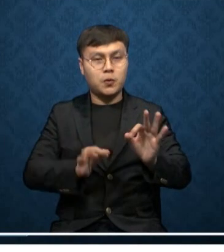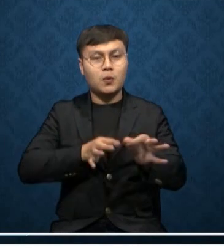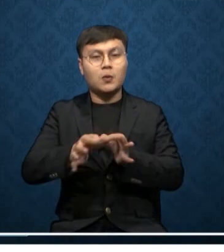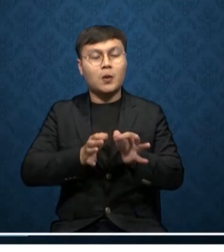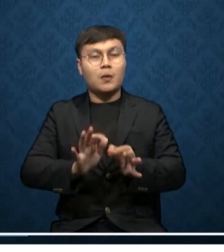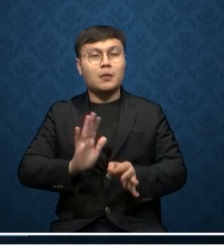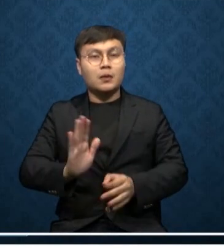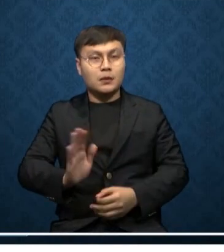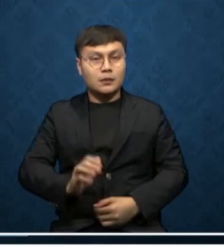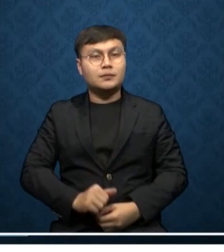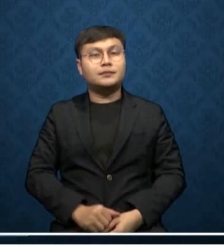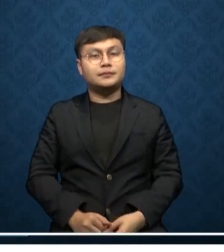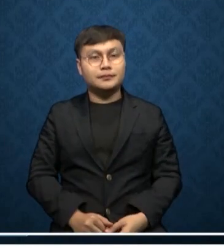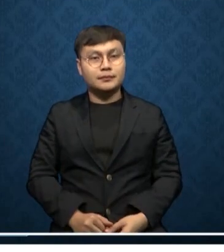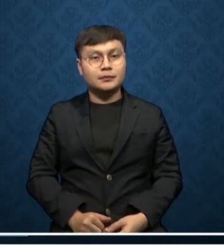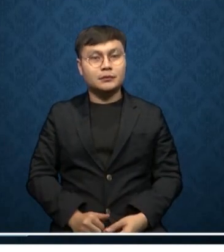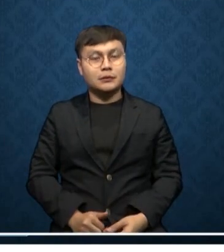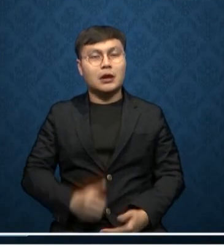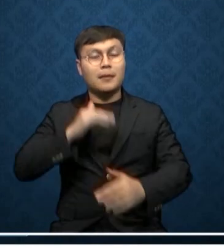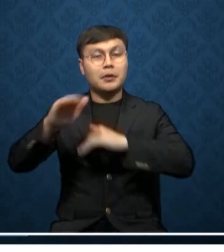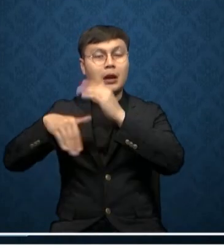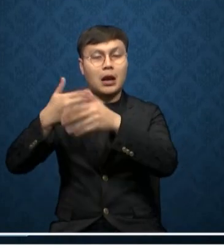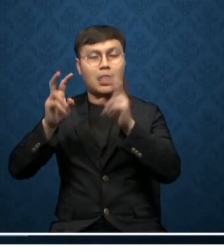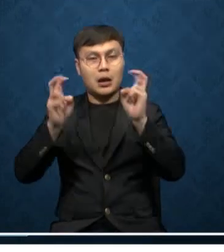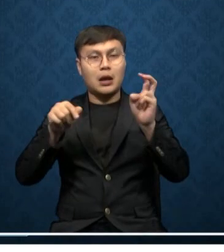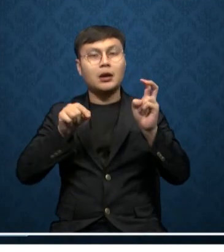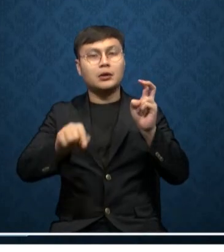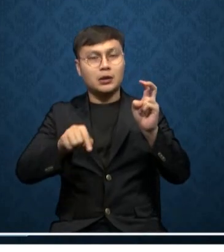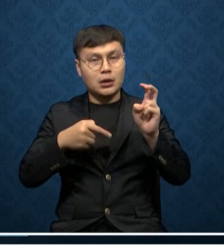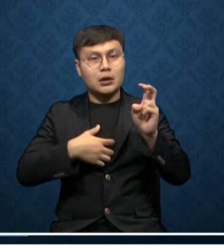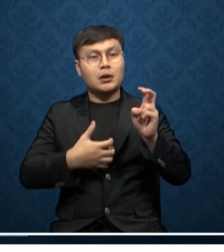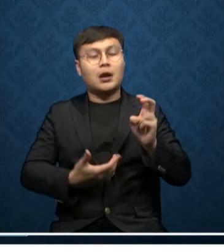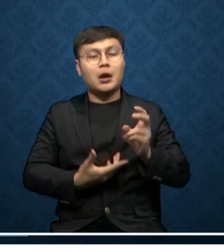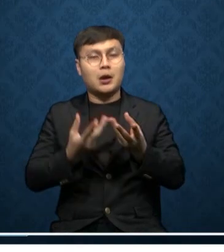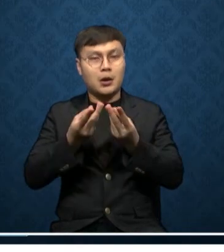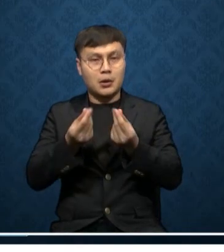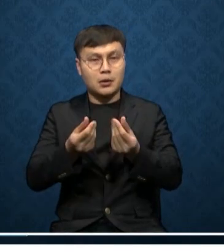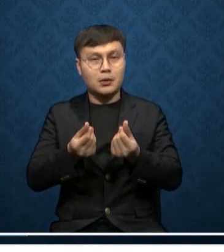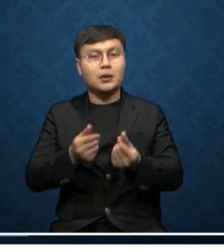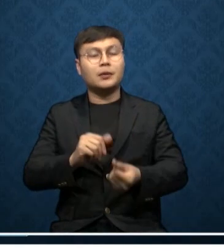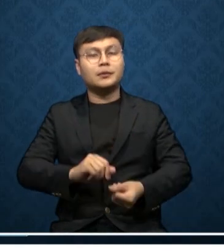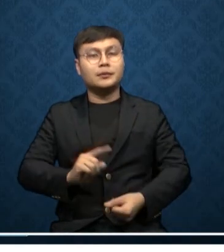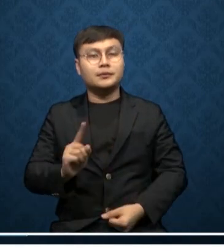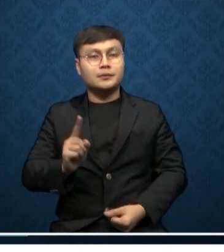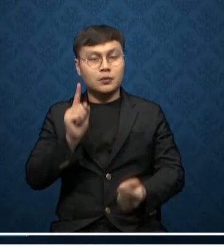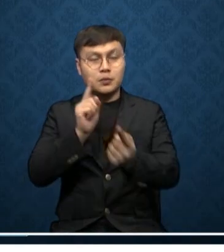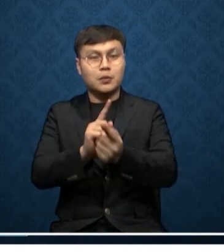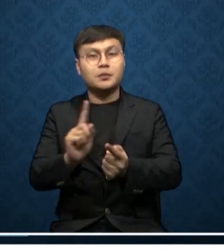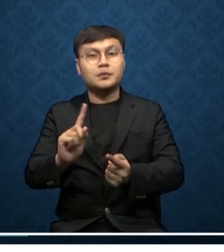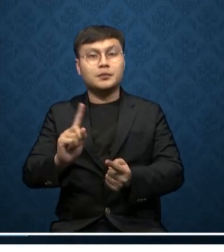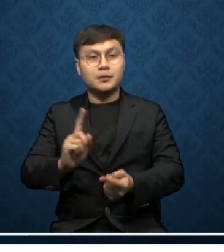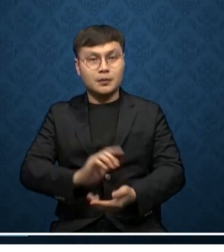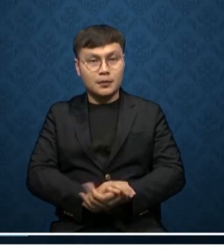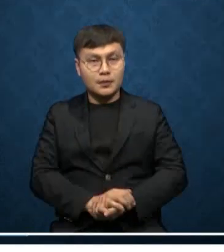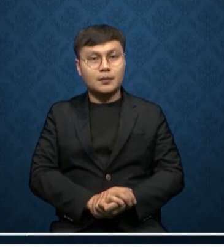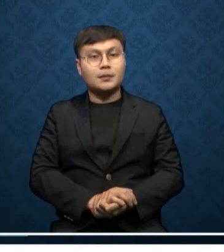คนพบนะครับว่าในการขับเคลื่อนเรื่องนี้นะครับโครงการต่างๆที่เสนอรายละเอียดเข้ามาในโครงการที่เราติดตามเพบว่าเอ่อชนิด